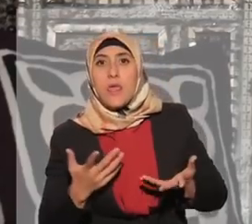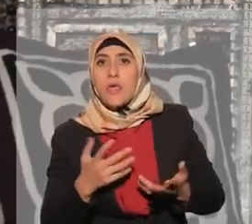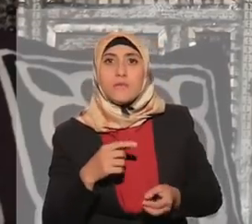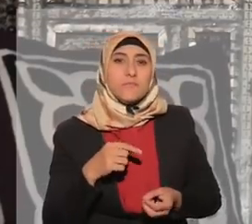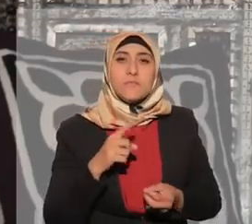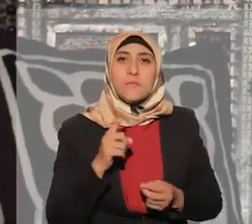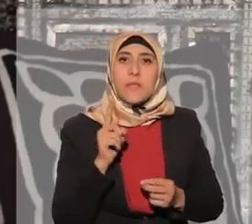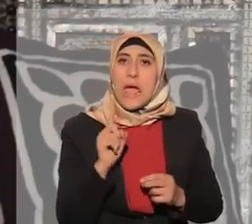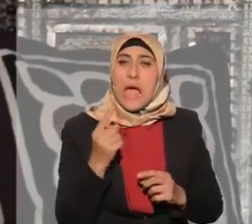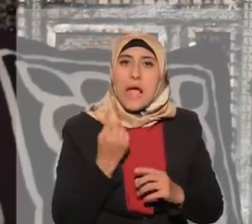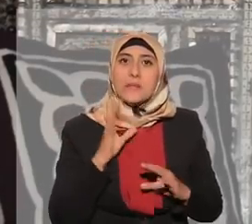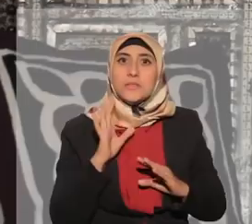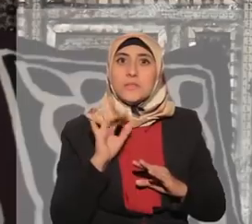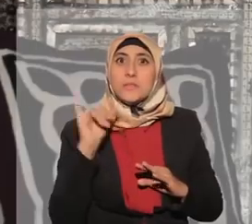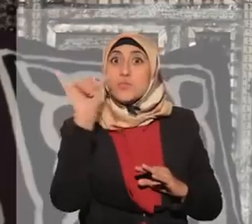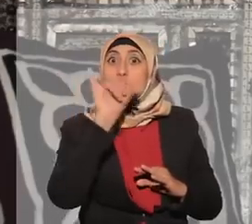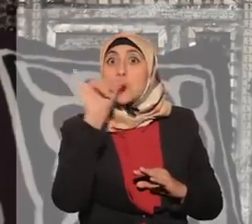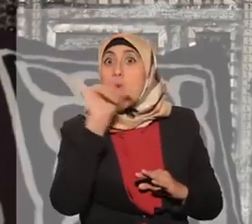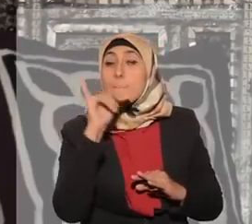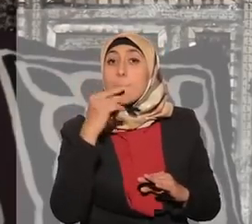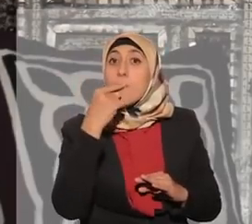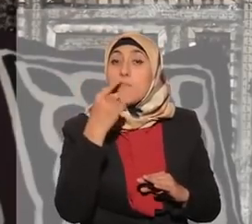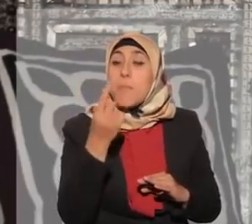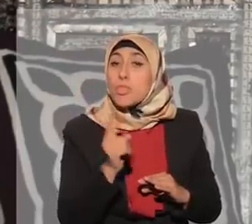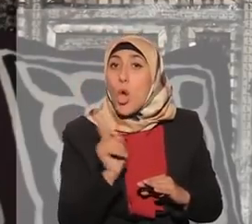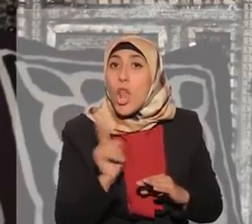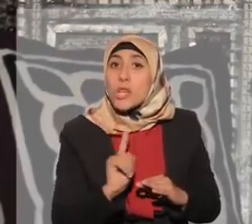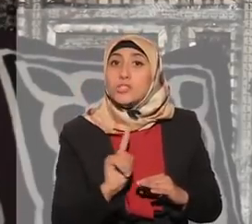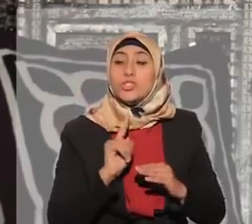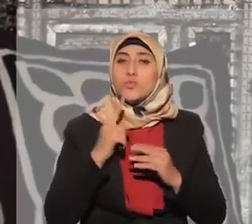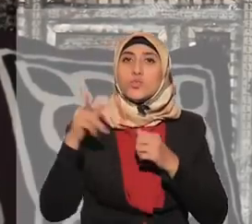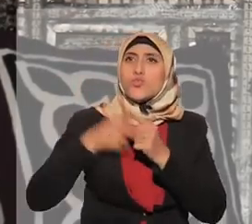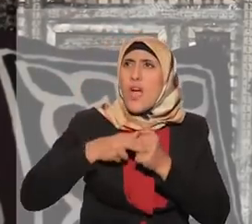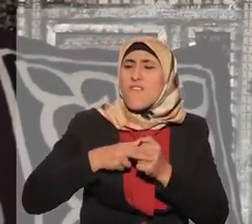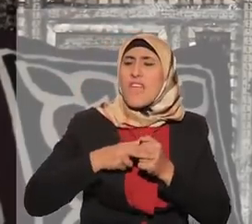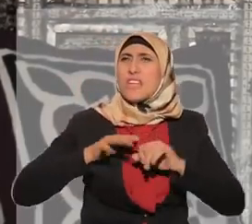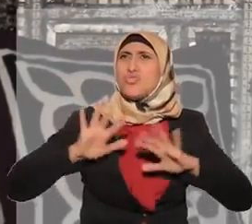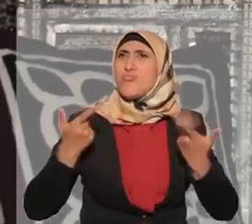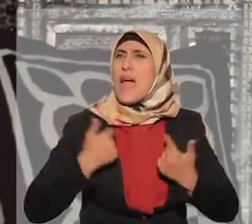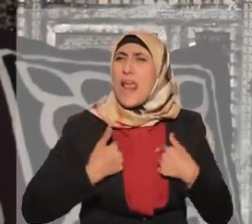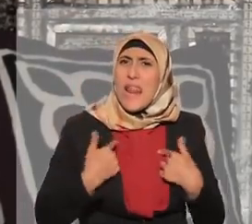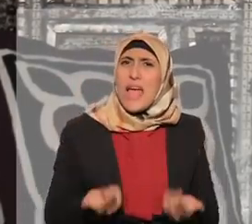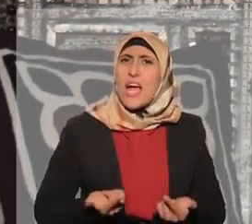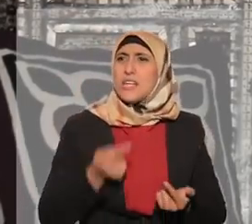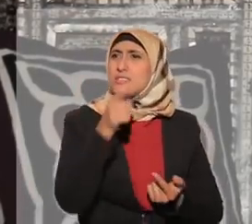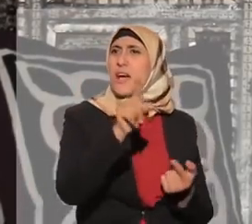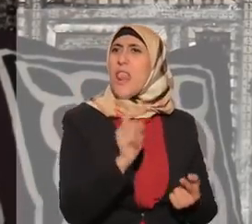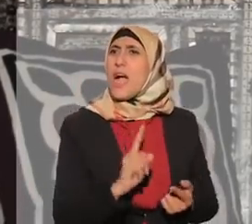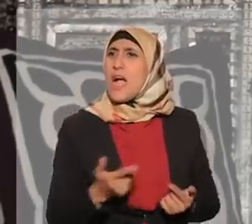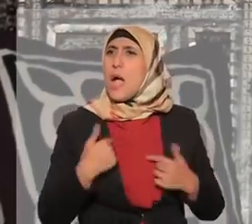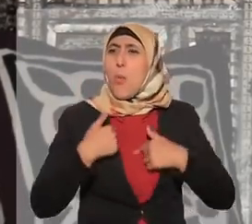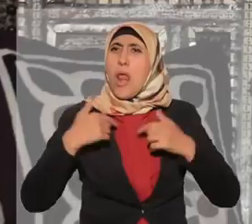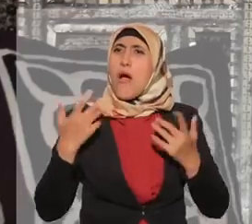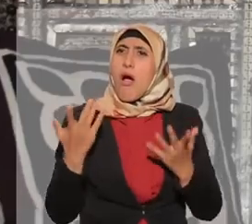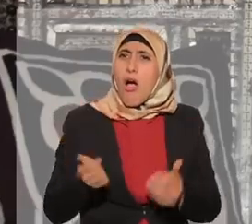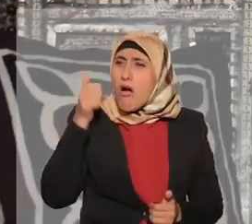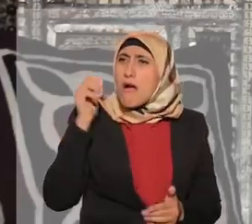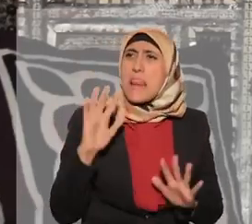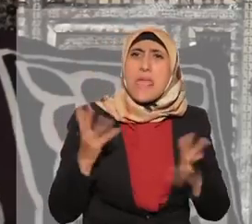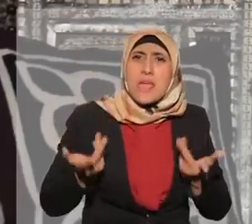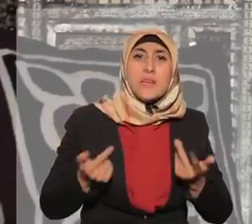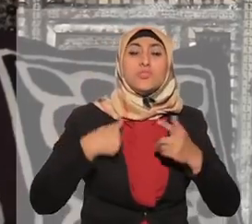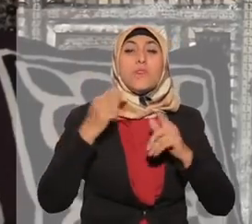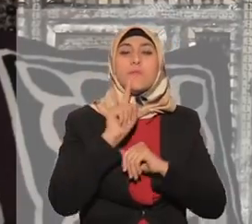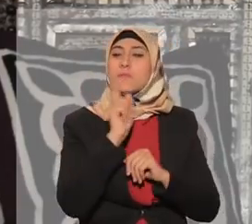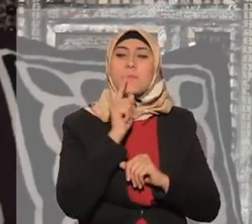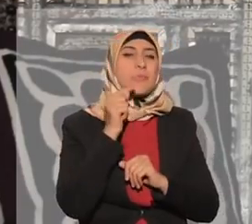قالوا الرضا على قسمين: رضا بالله ورضا عنه. فالرضا به مدبرا، والرضا عنه فيما